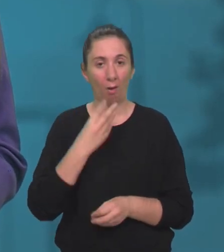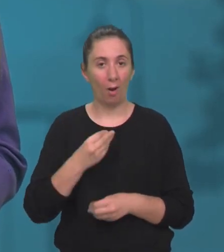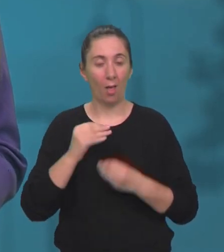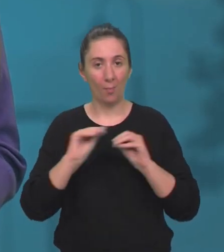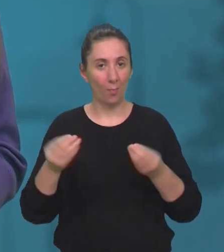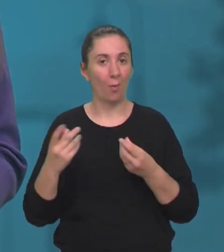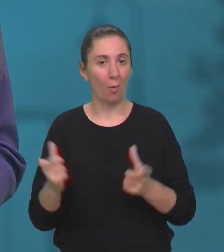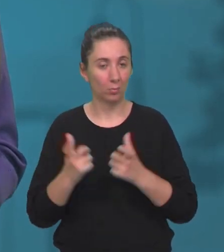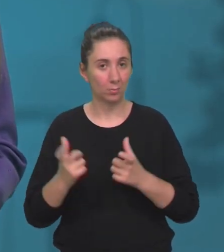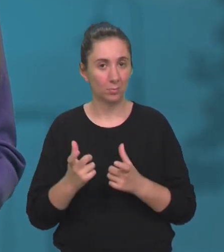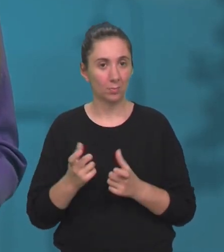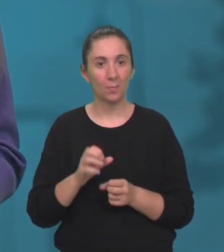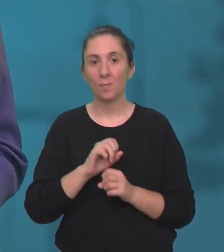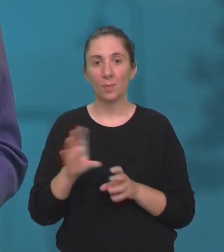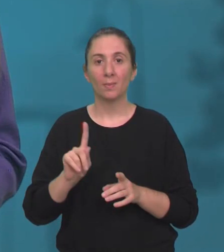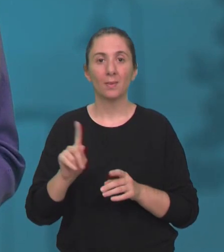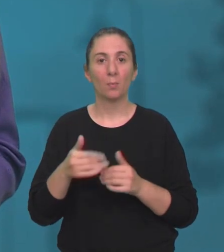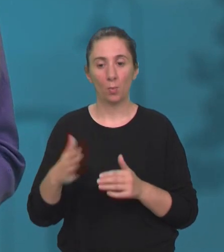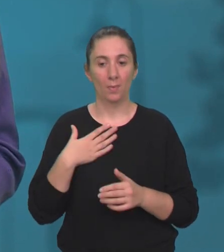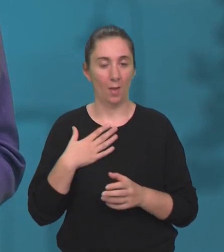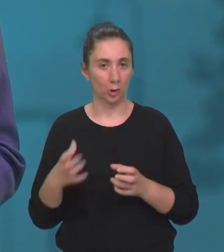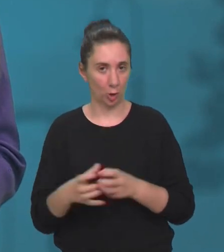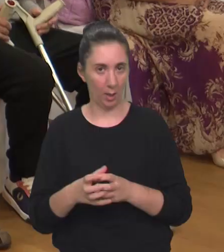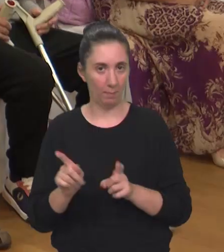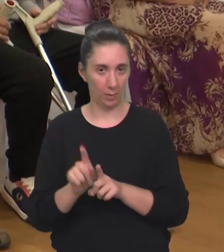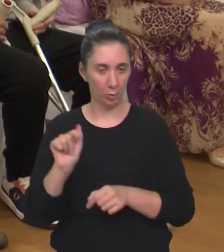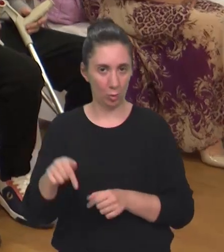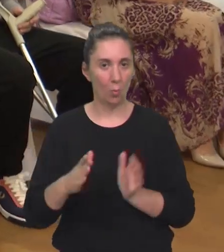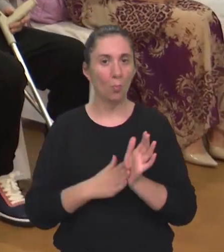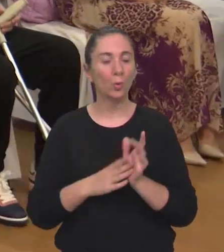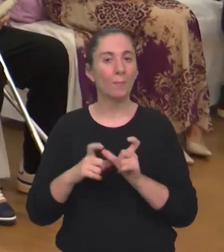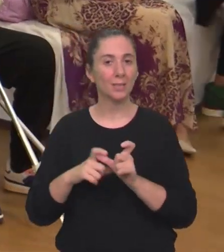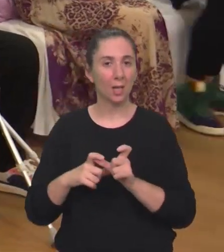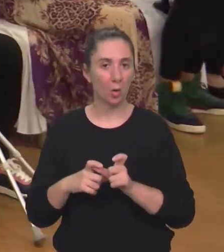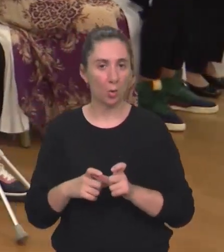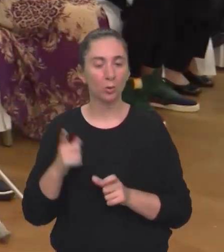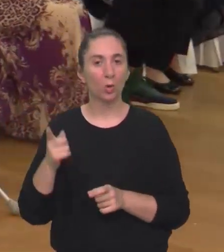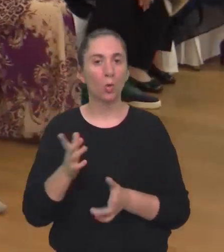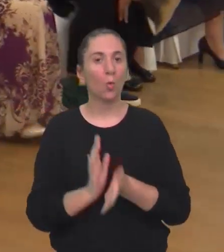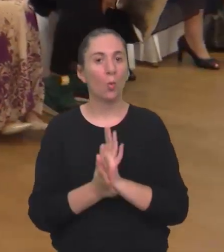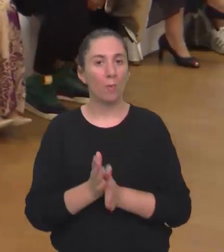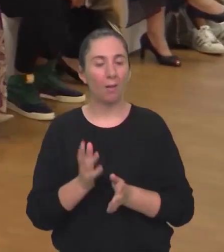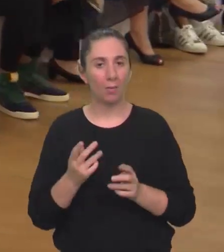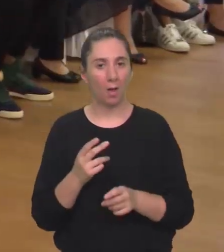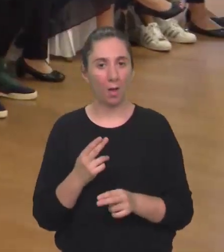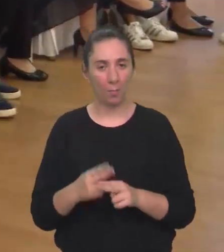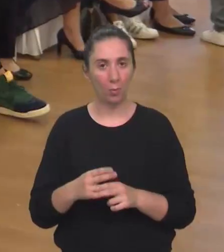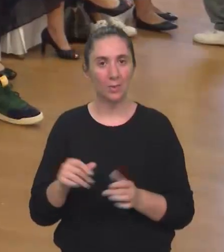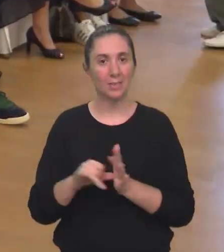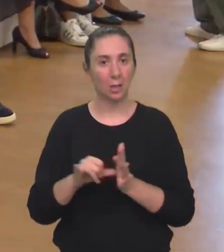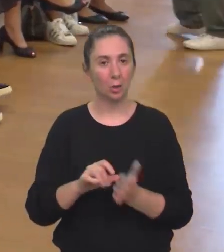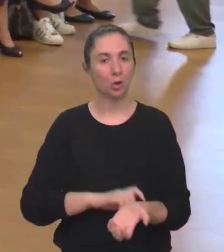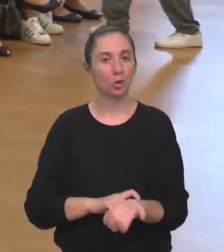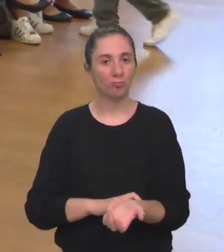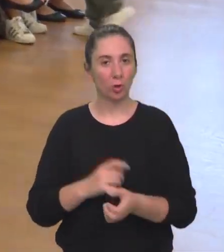itekako dirljiva i emotivna koju nije propustila niti naša ekipa. Multipla skleroza kronična je upalna bolest središnjeg